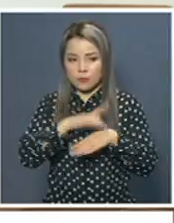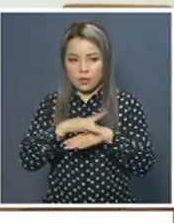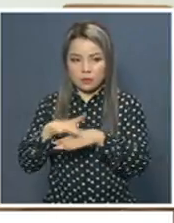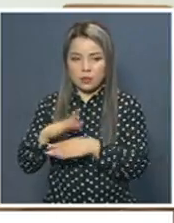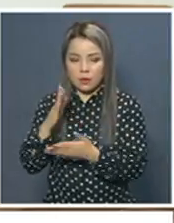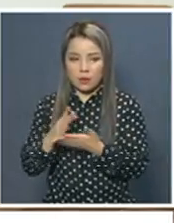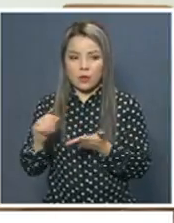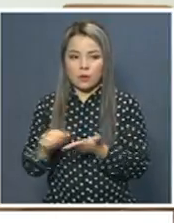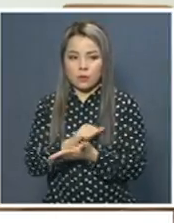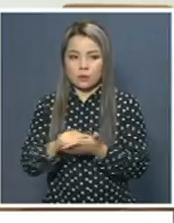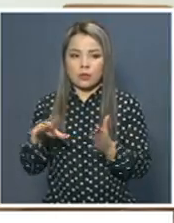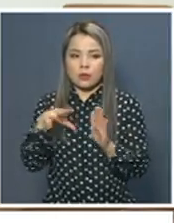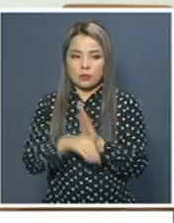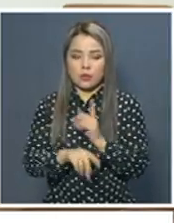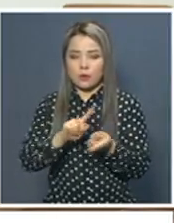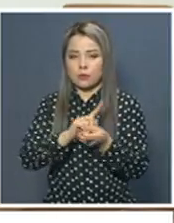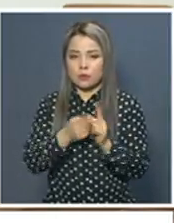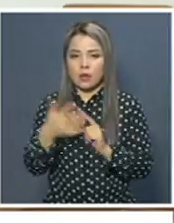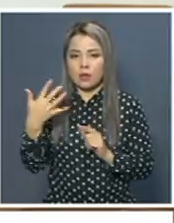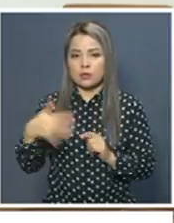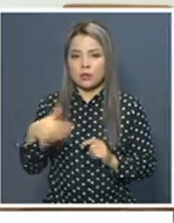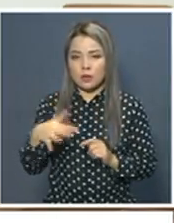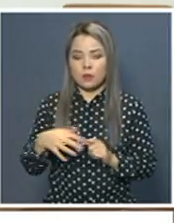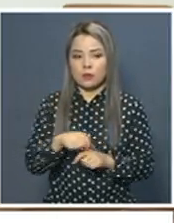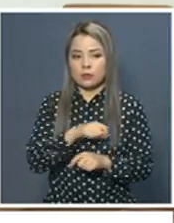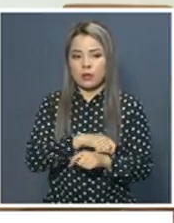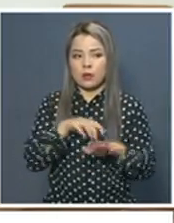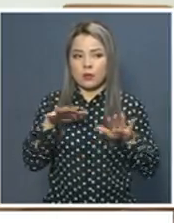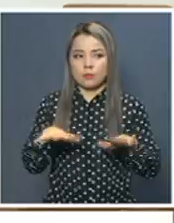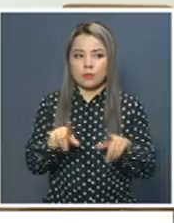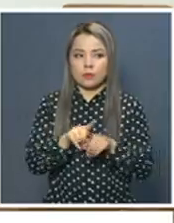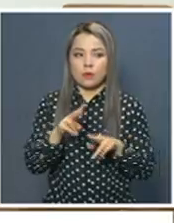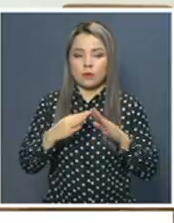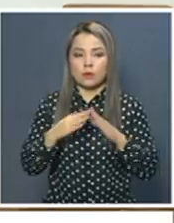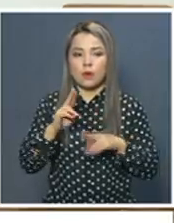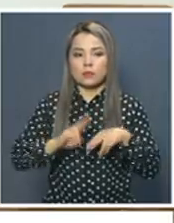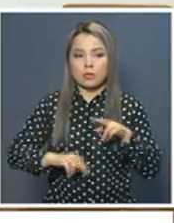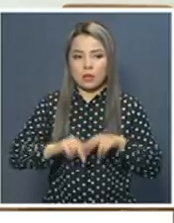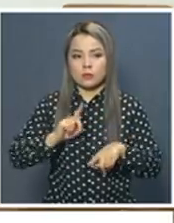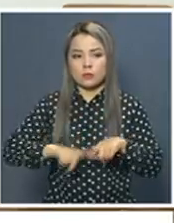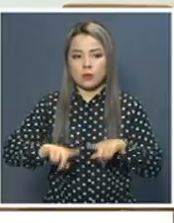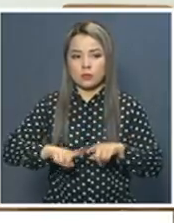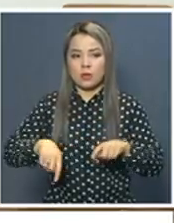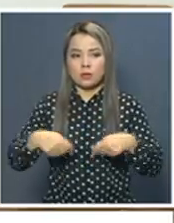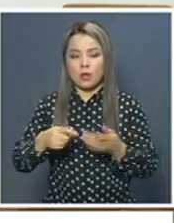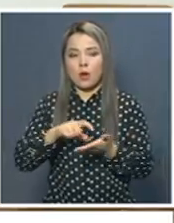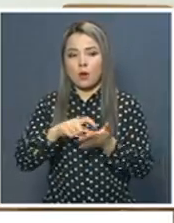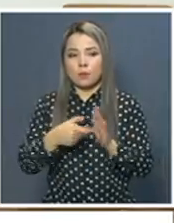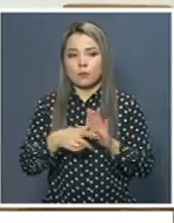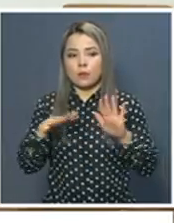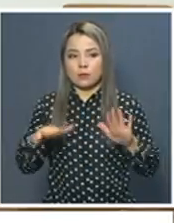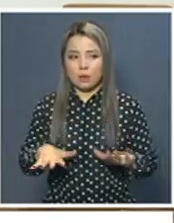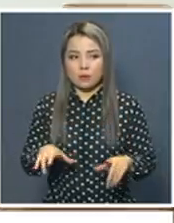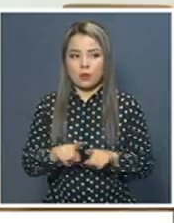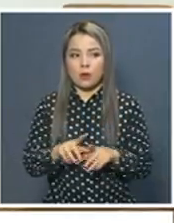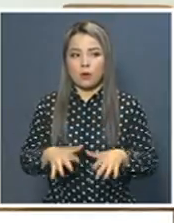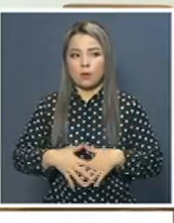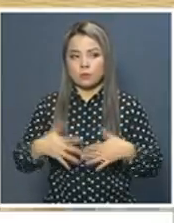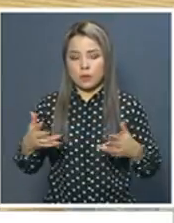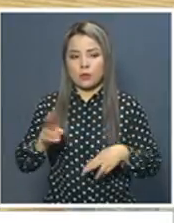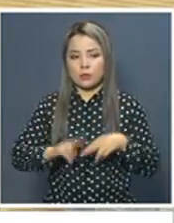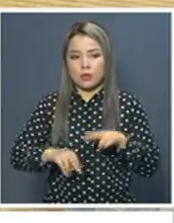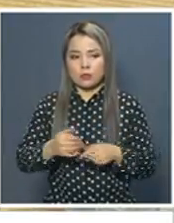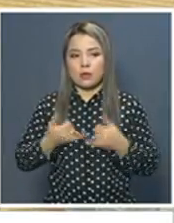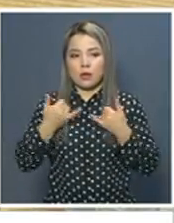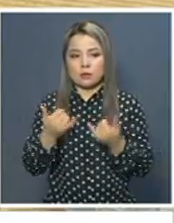құжатымаға өзгерістер енгізіп, 50 пәтерлі үй салып, бірақ оның бөлмелерін үлкен қылып